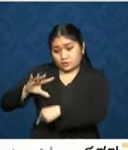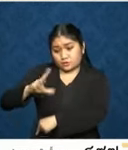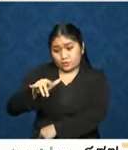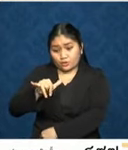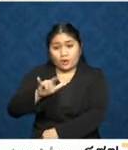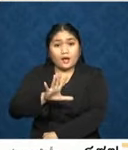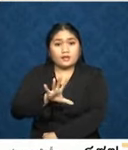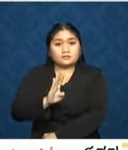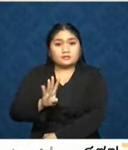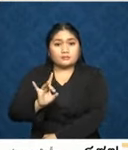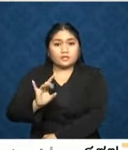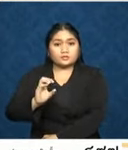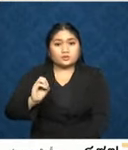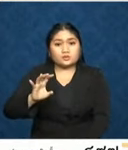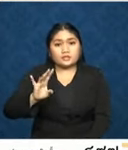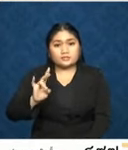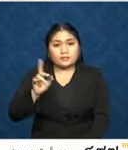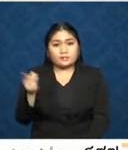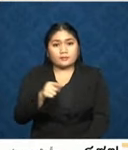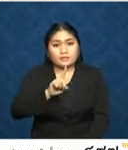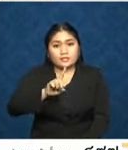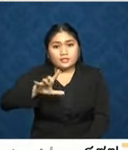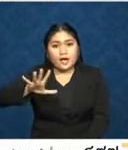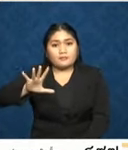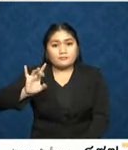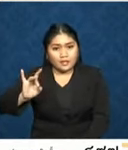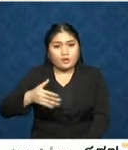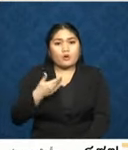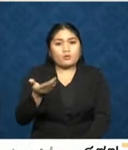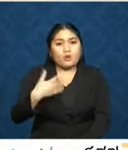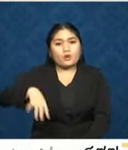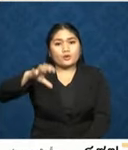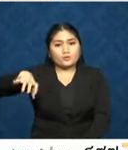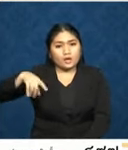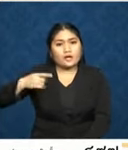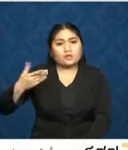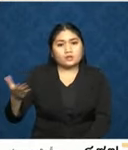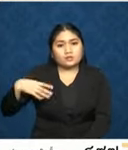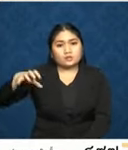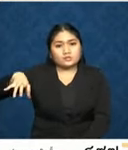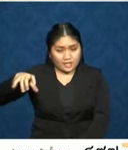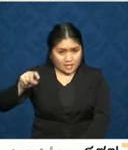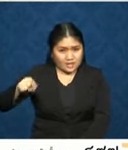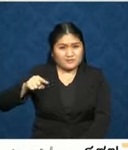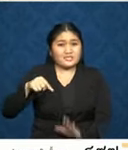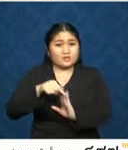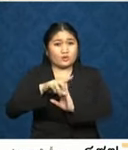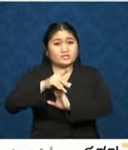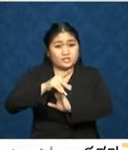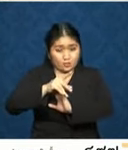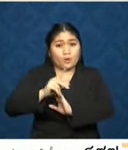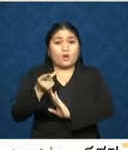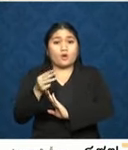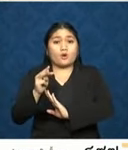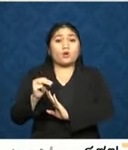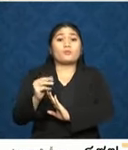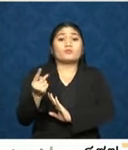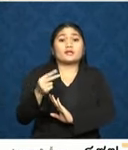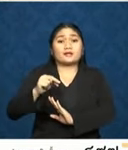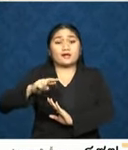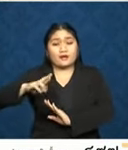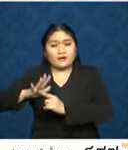5480 7/15 58ครับขอให้หน่วยงานก็คือสำนักงานธนารักษ์พื้นที่ชัยภูมิและกรมธนารักษ์กระทรวงการคลัง